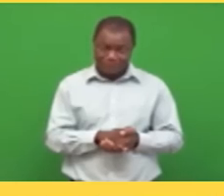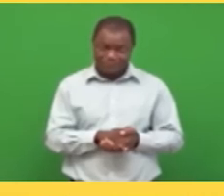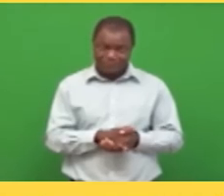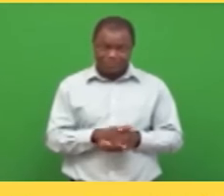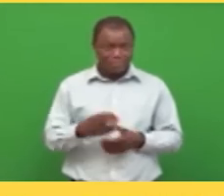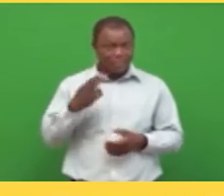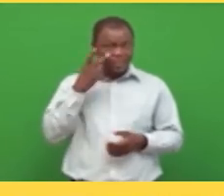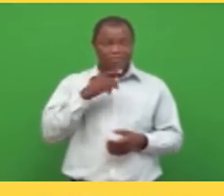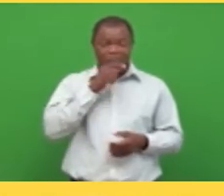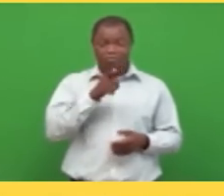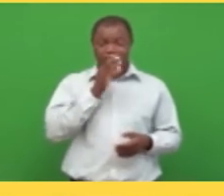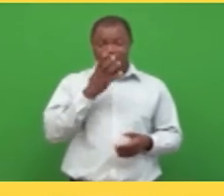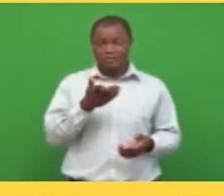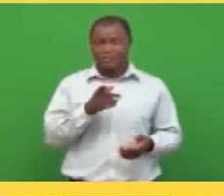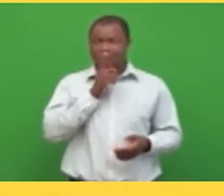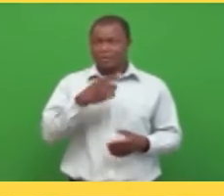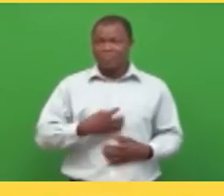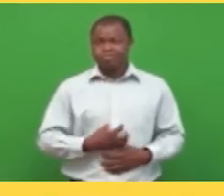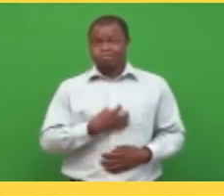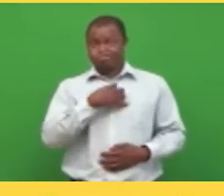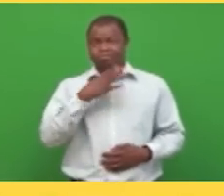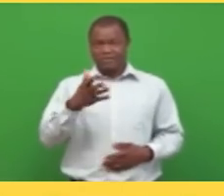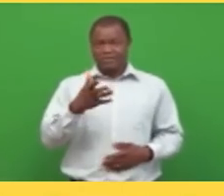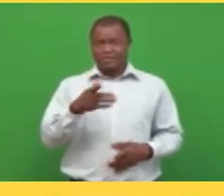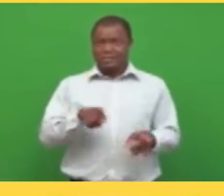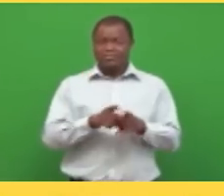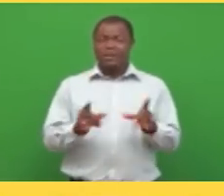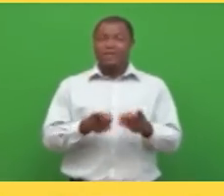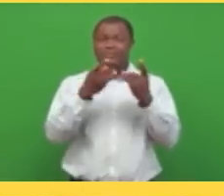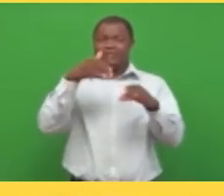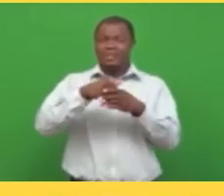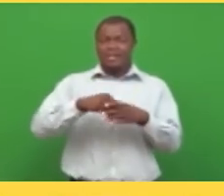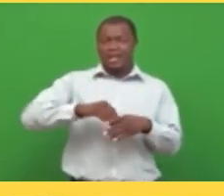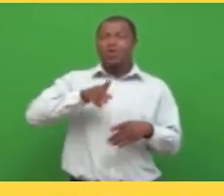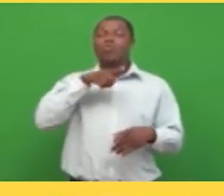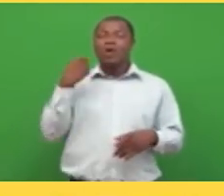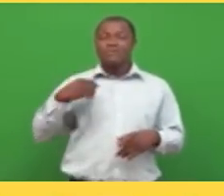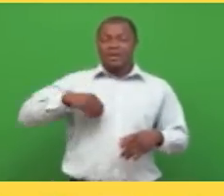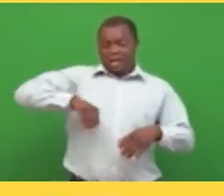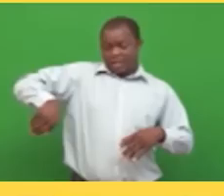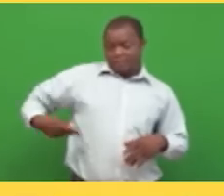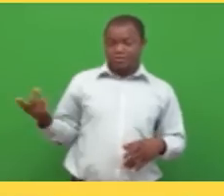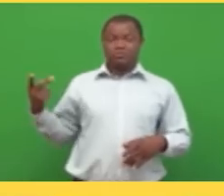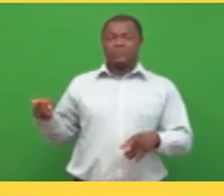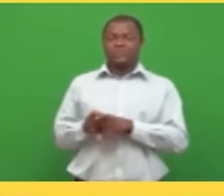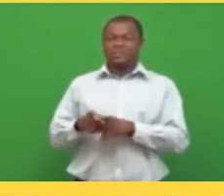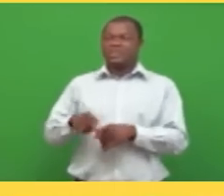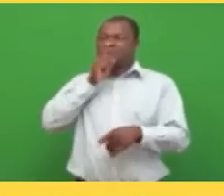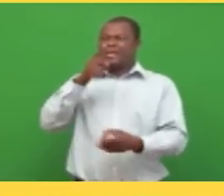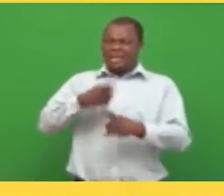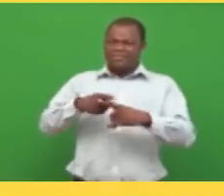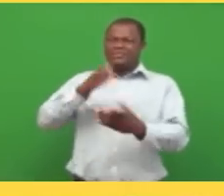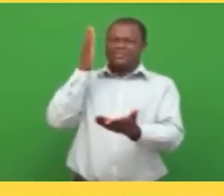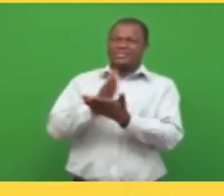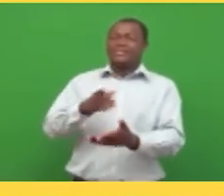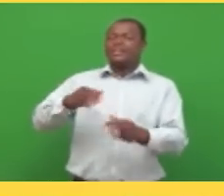Manzwa vachinoda vachiti zvigumbu zvinoitika pakati pemukadzi nemurume ndozviri kunozorwa hama. Saka